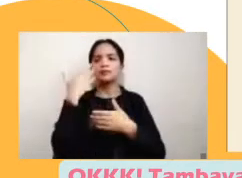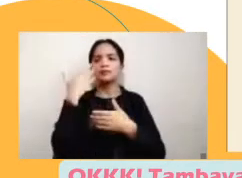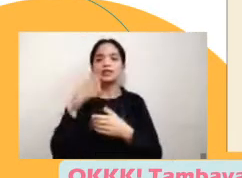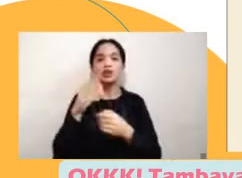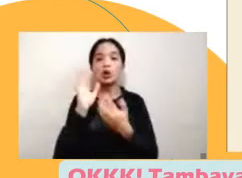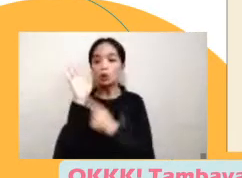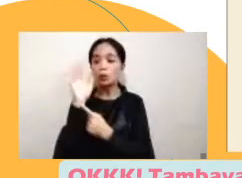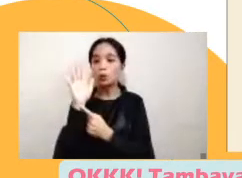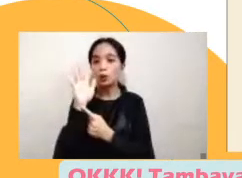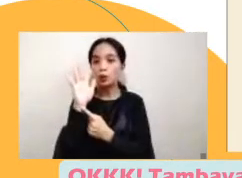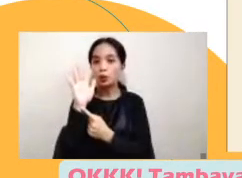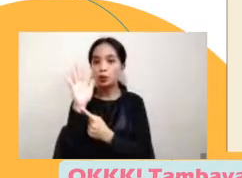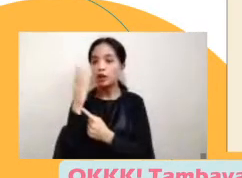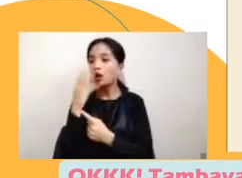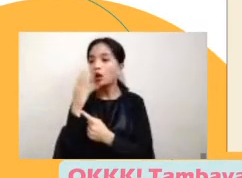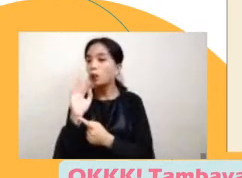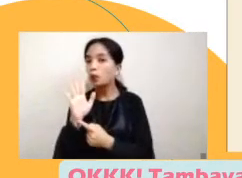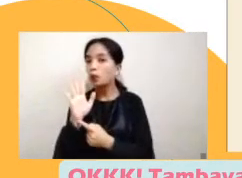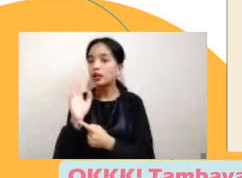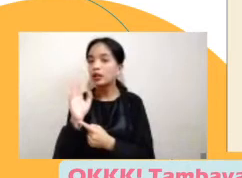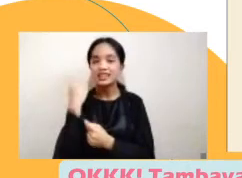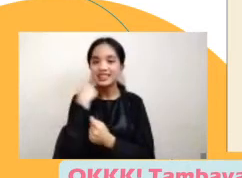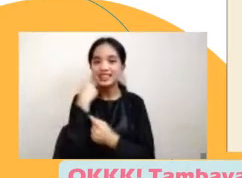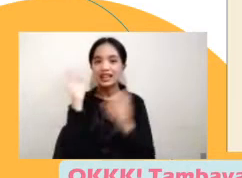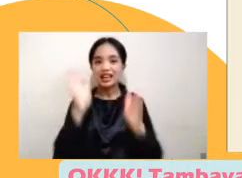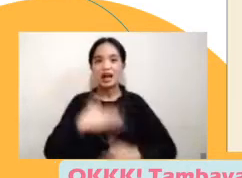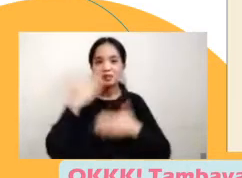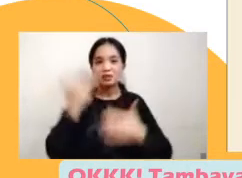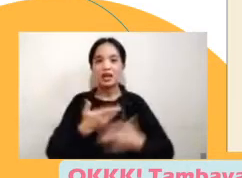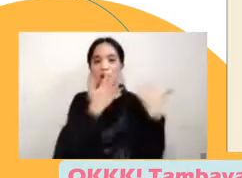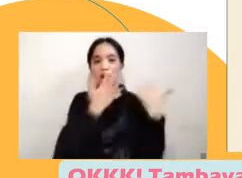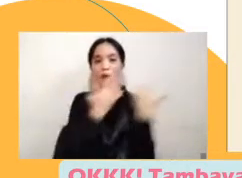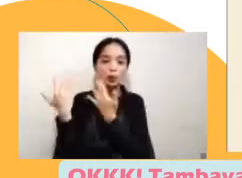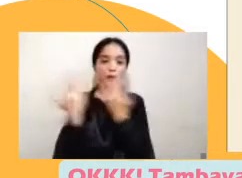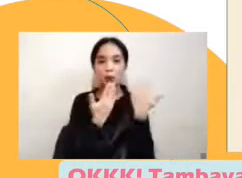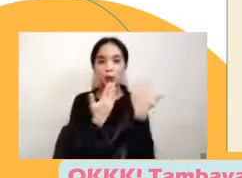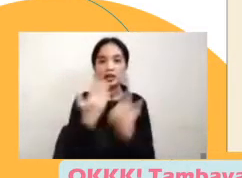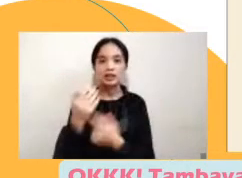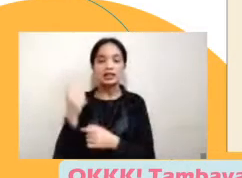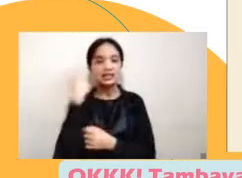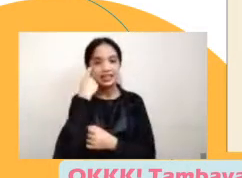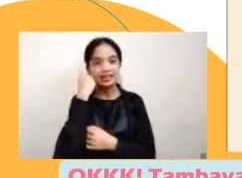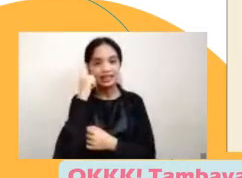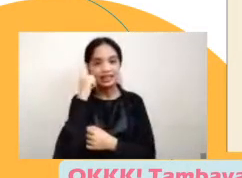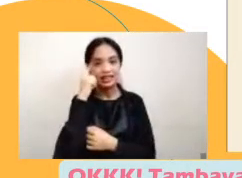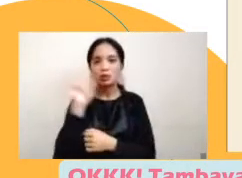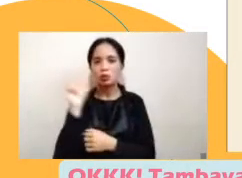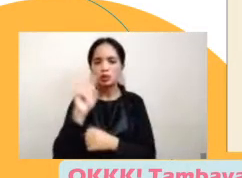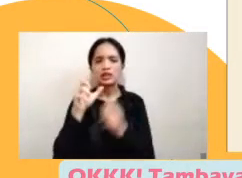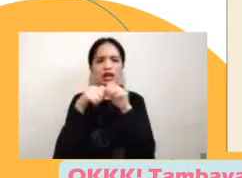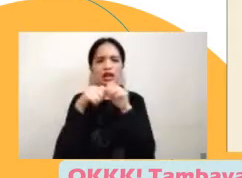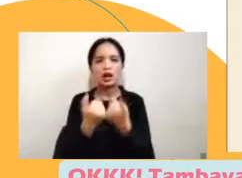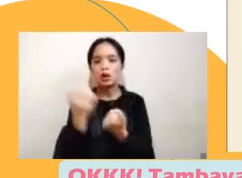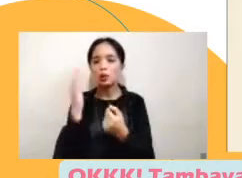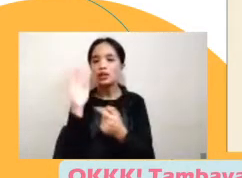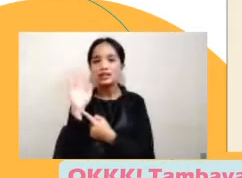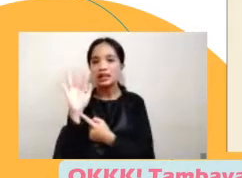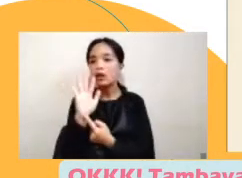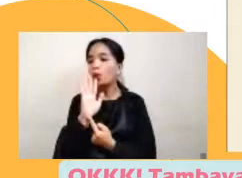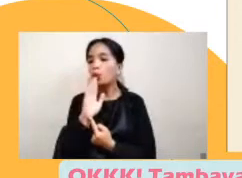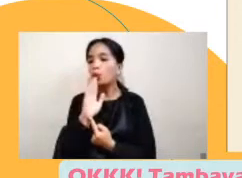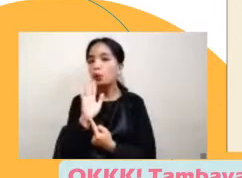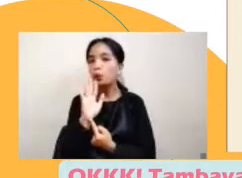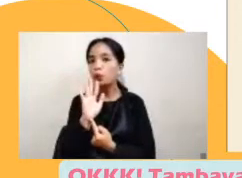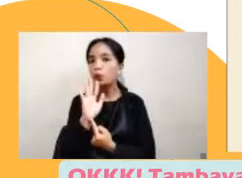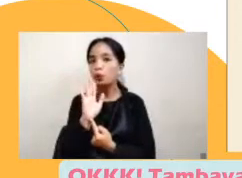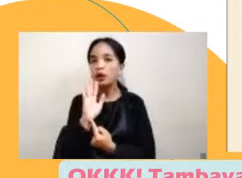no? Kanina kinanta ni Ate Teresa yung happy birthday, no? So parang isipin natin, para tayong nagbo-blow ng candles, no?